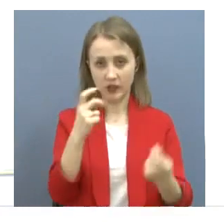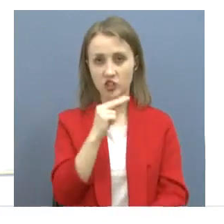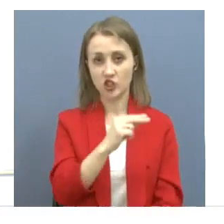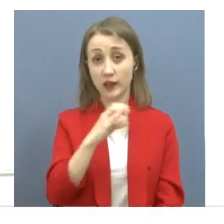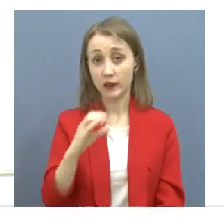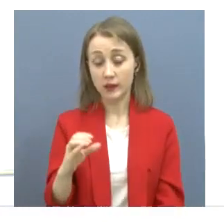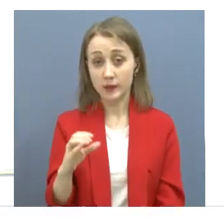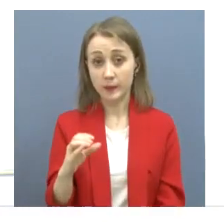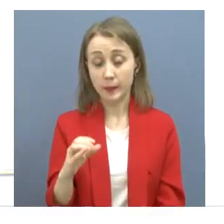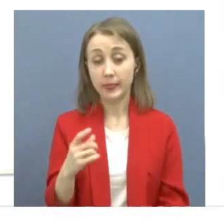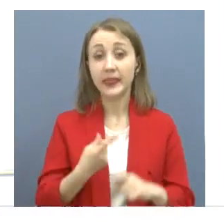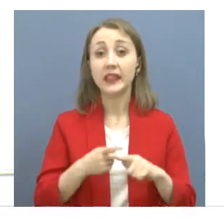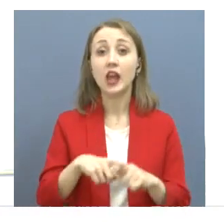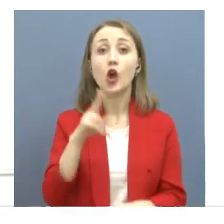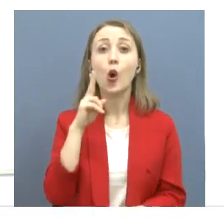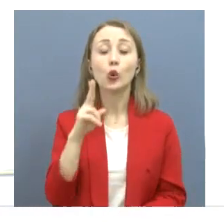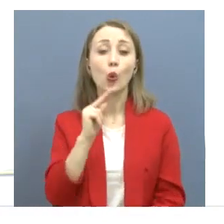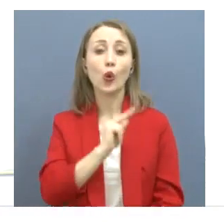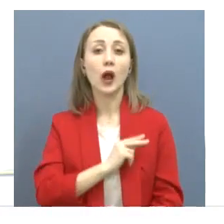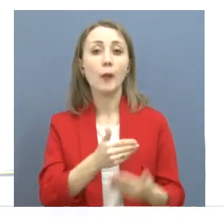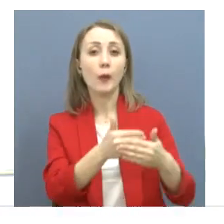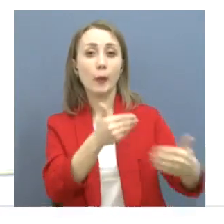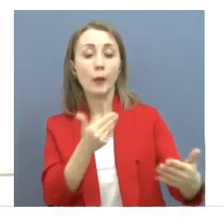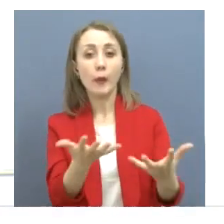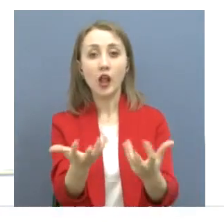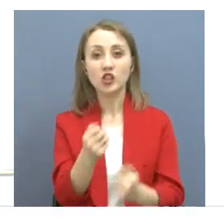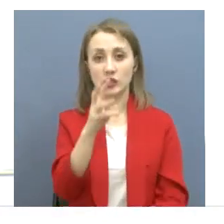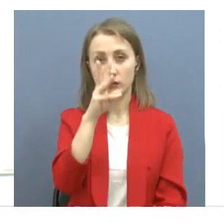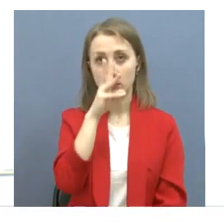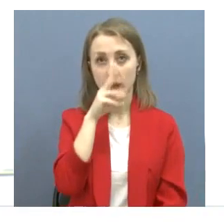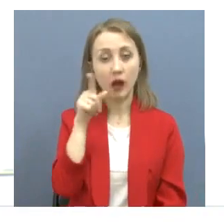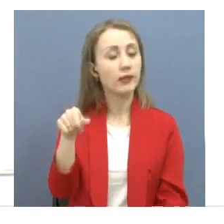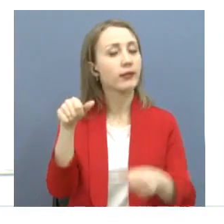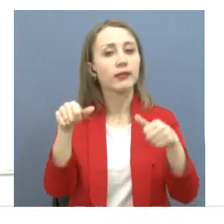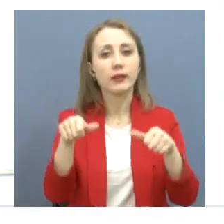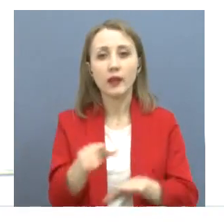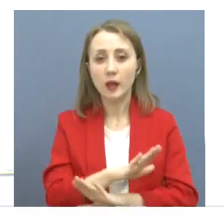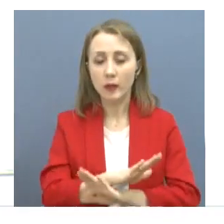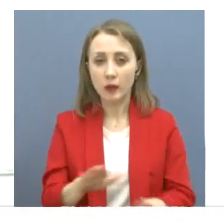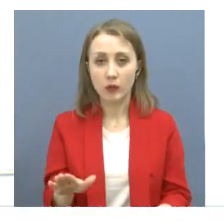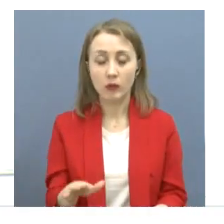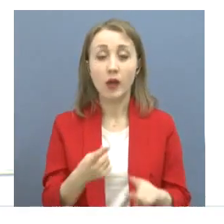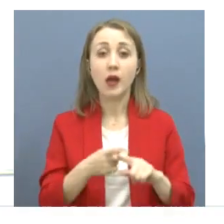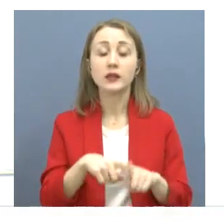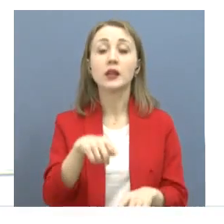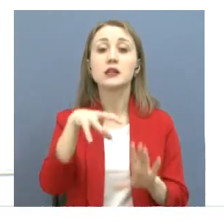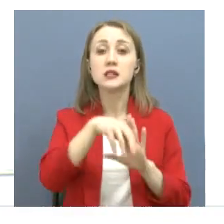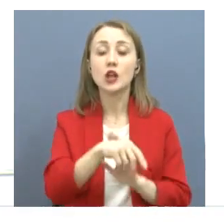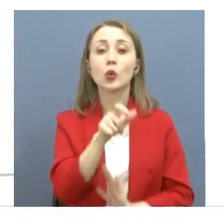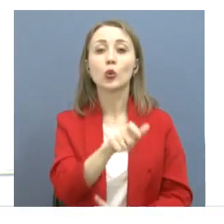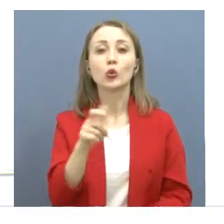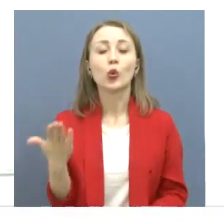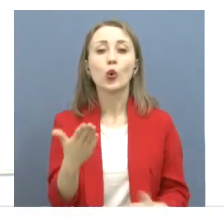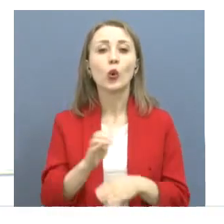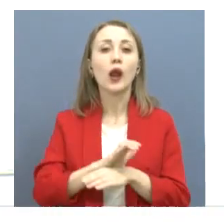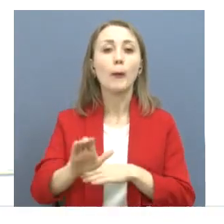То есть те, кто работает удаленно, получает зарплату, они не имеют права. Это должны быть те люди, которых отправили